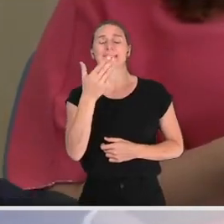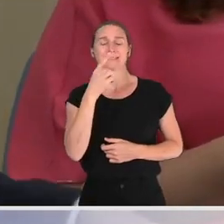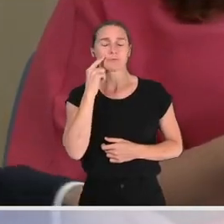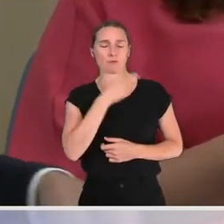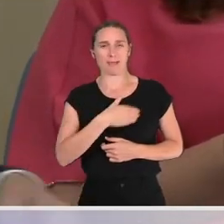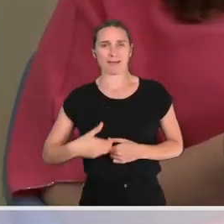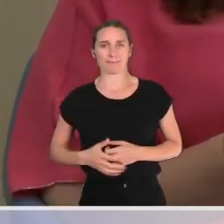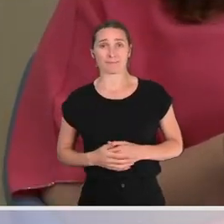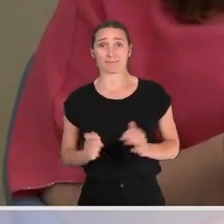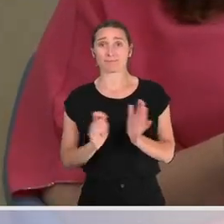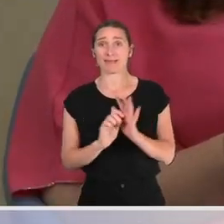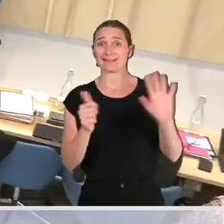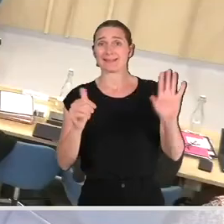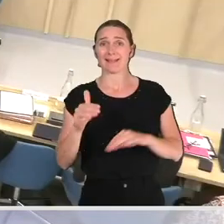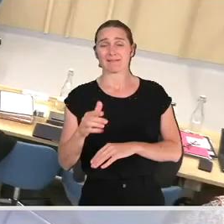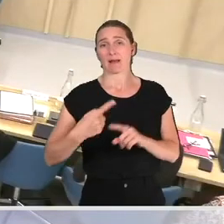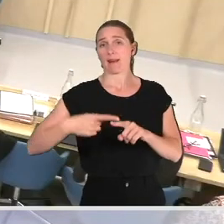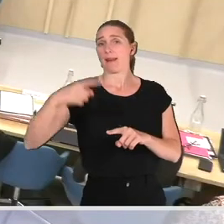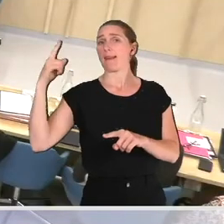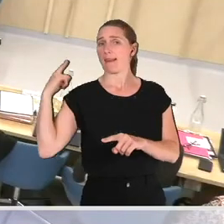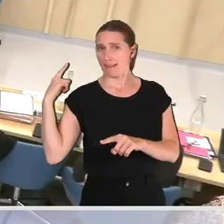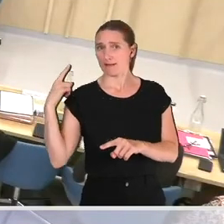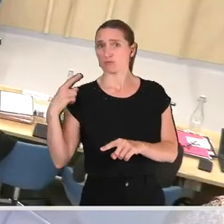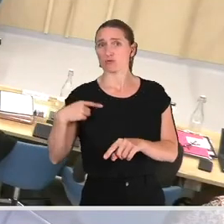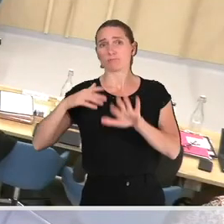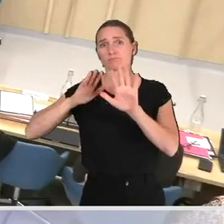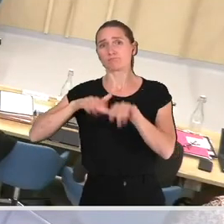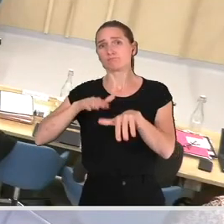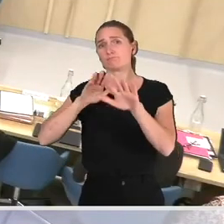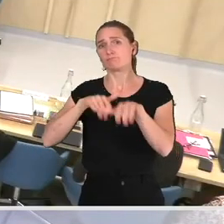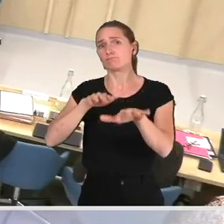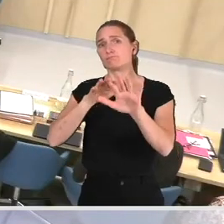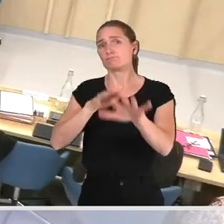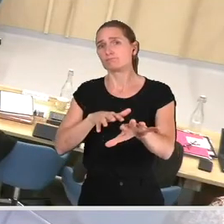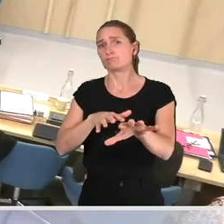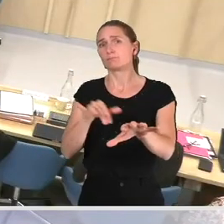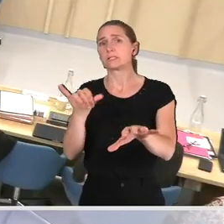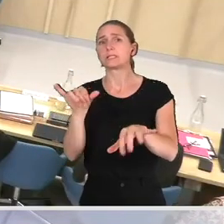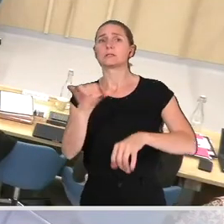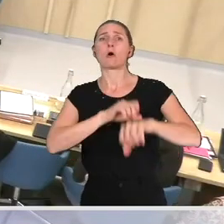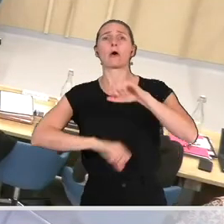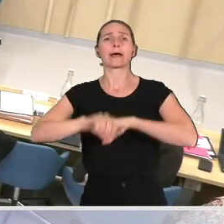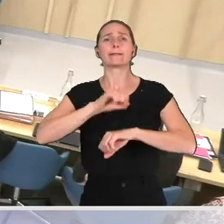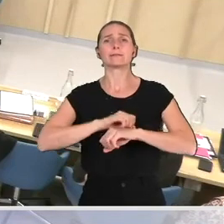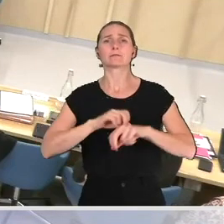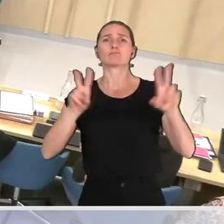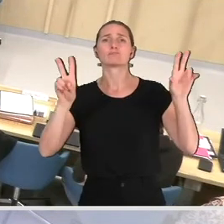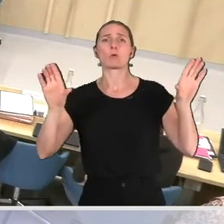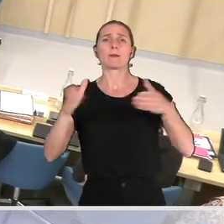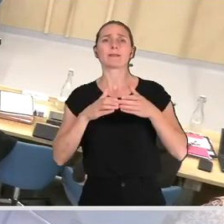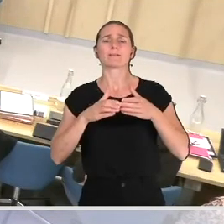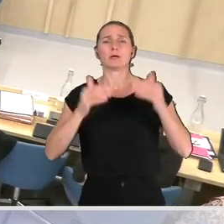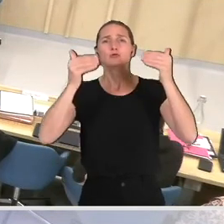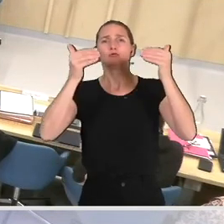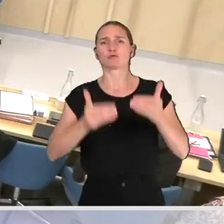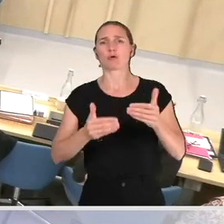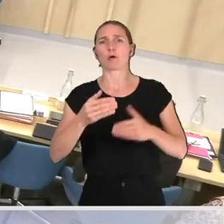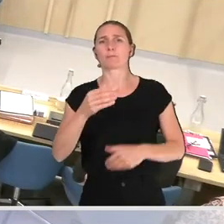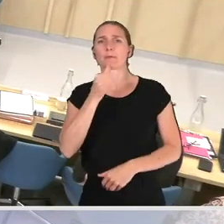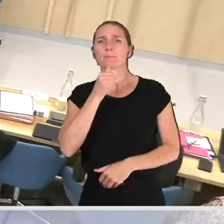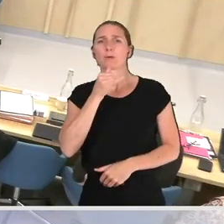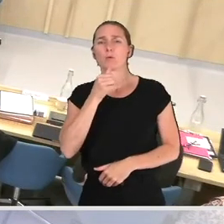Le 6 avril dernier, une manifestation organisée par le collectif Stop Micro contre